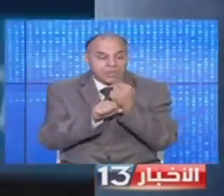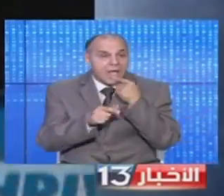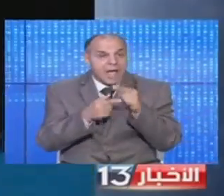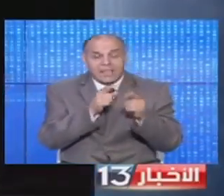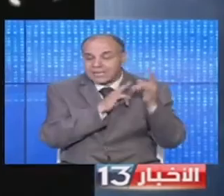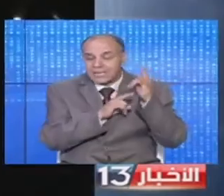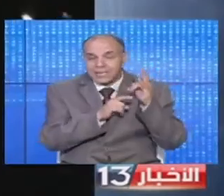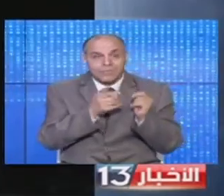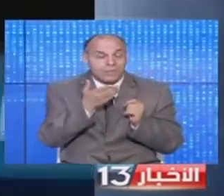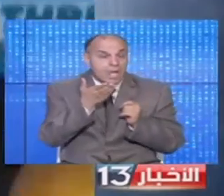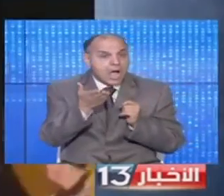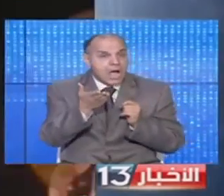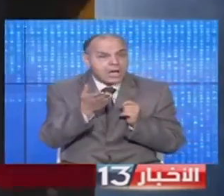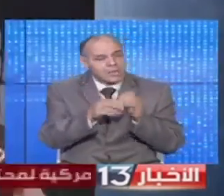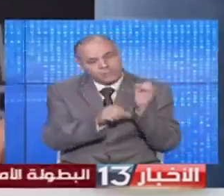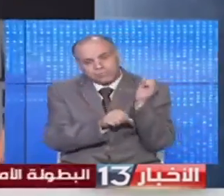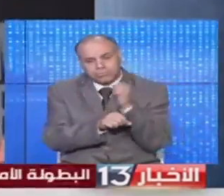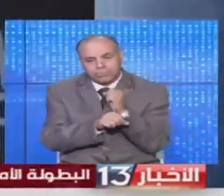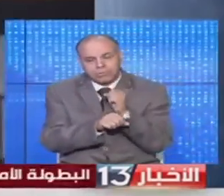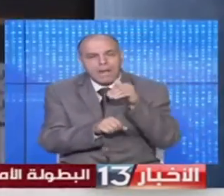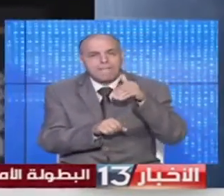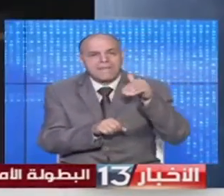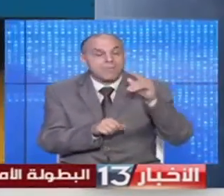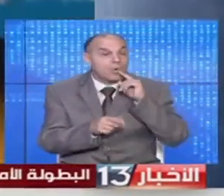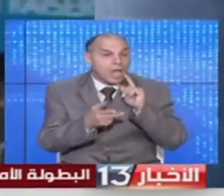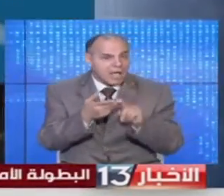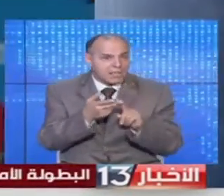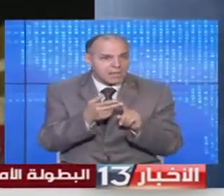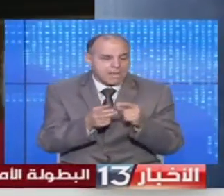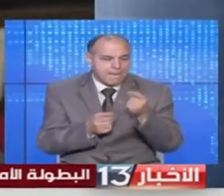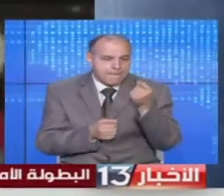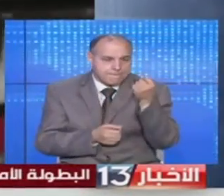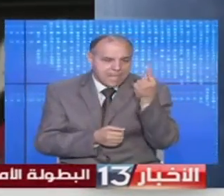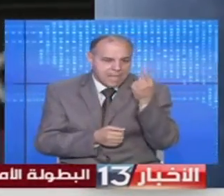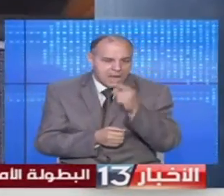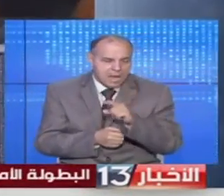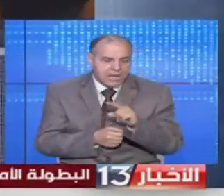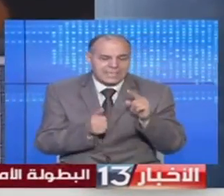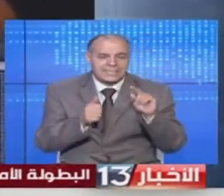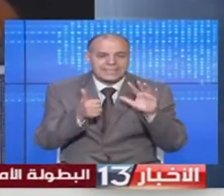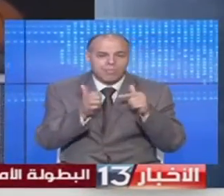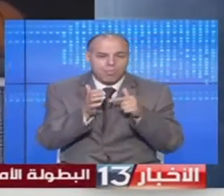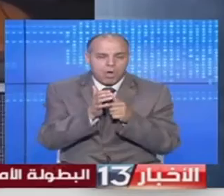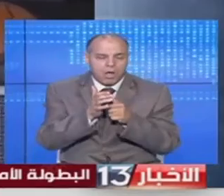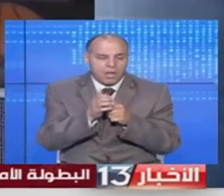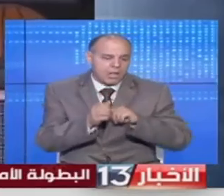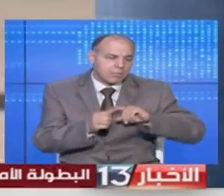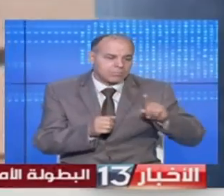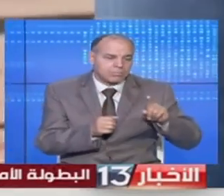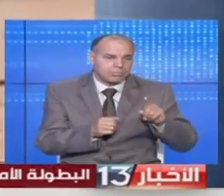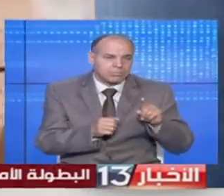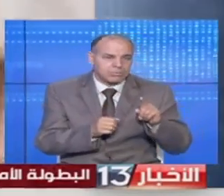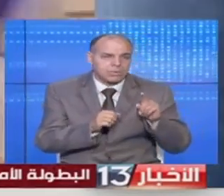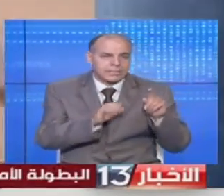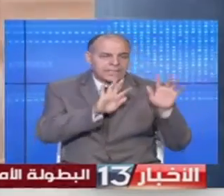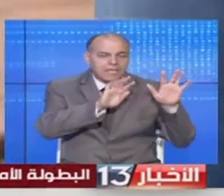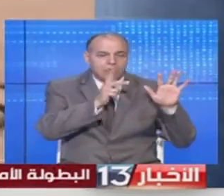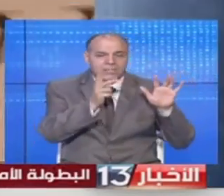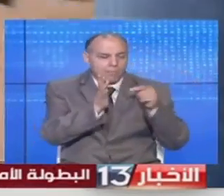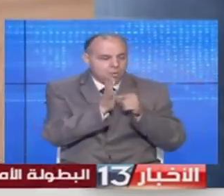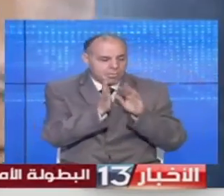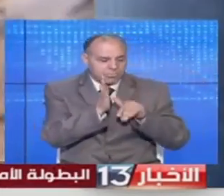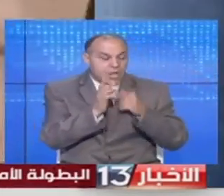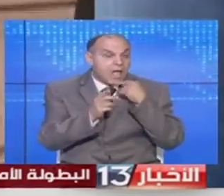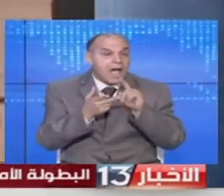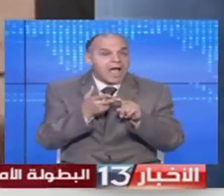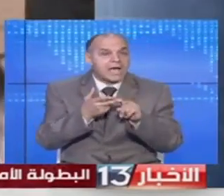في تاريخه بعد الفوز على ميامي هيت بمائه وست نقاط مقابل ثلاث وتسعين في